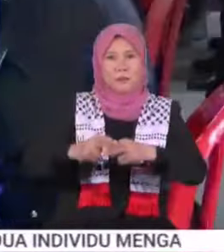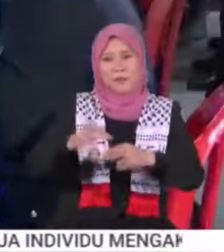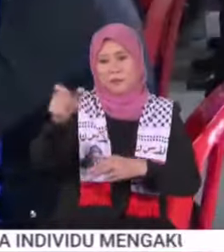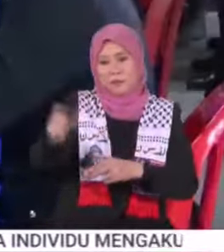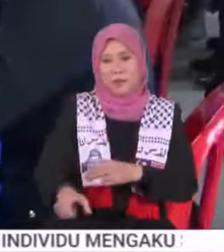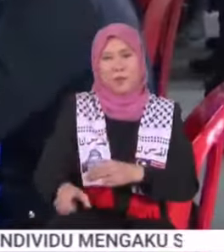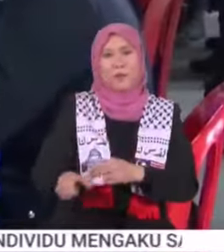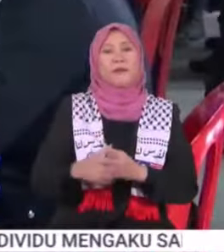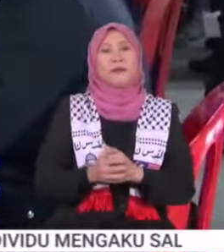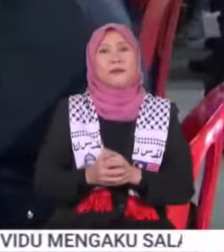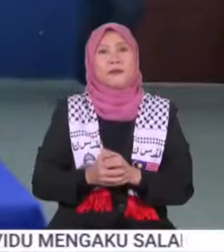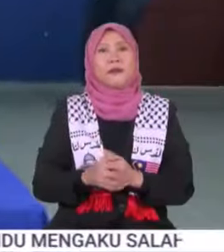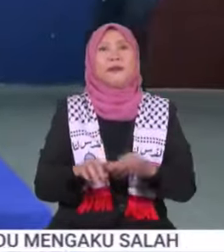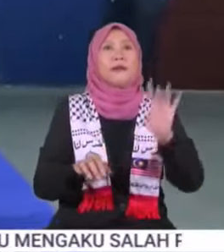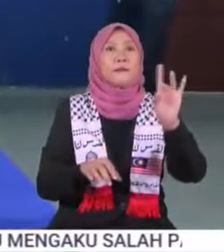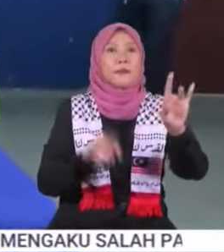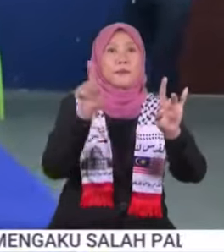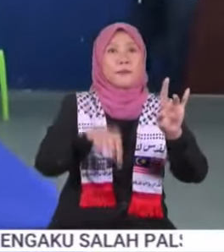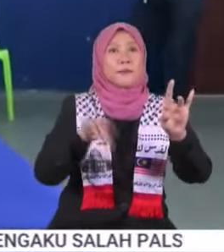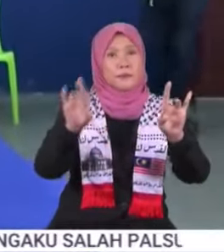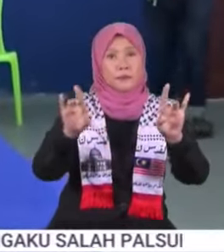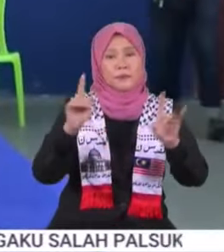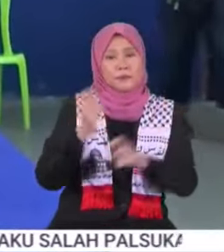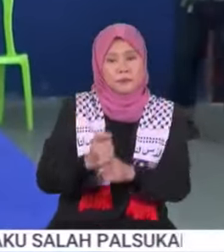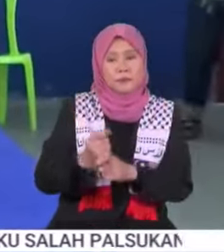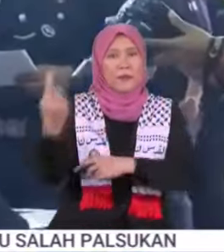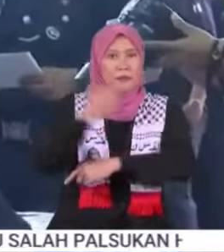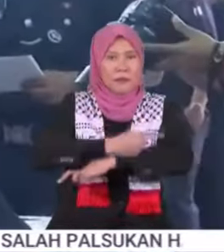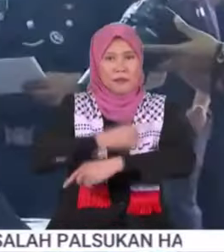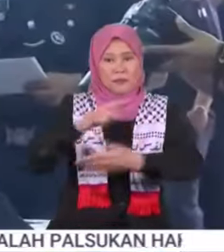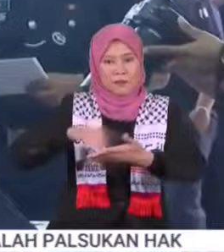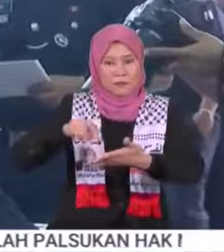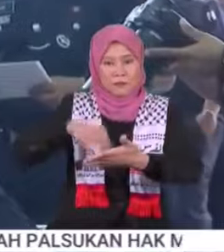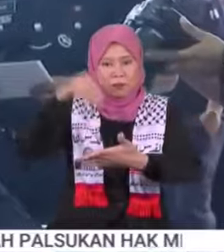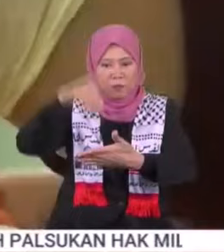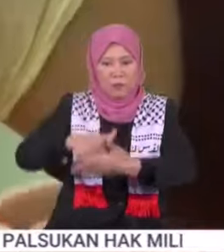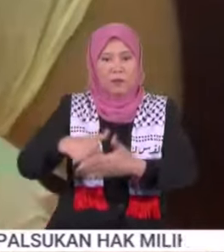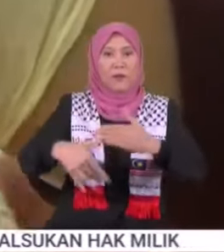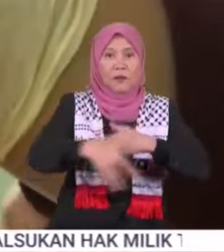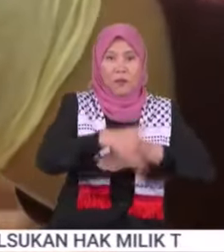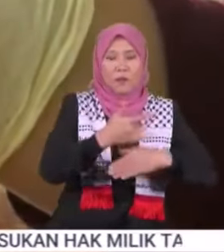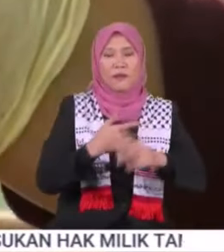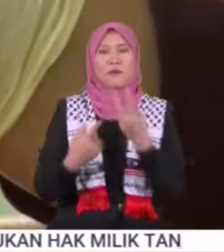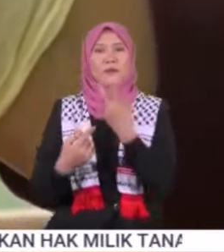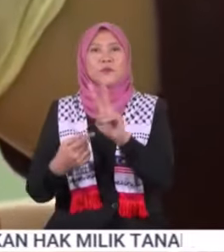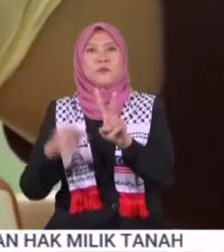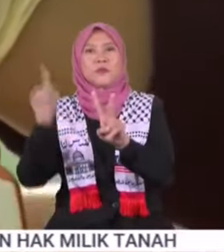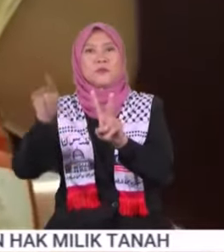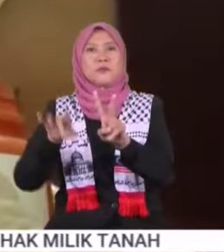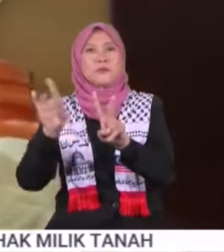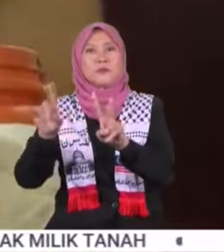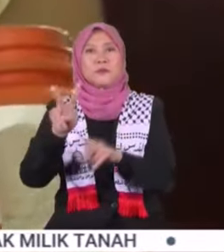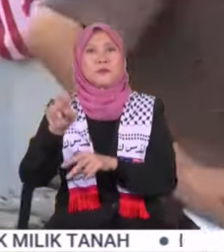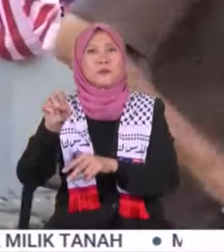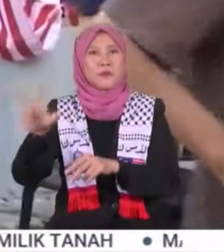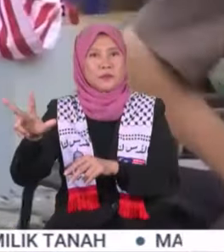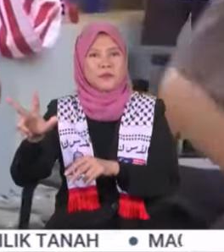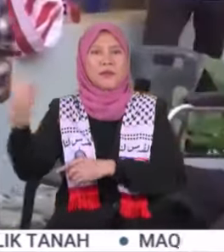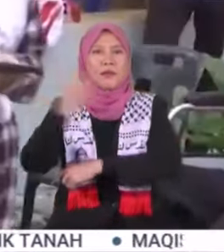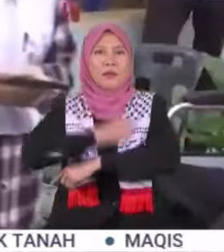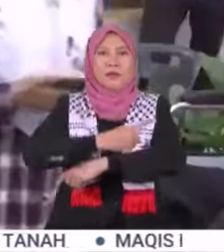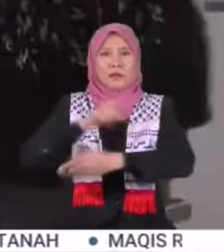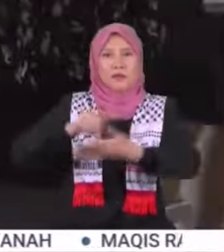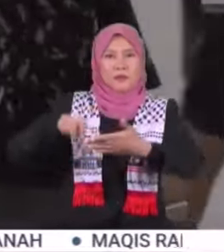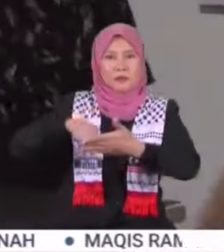calon. Manakala 8 Ogos ditetapkan hari pengundian awal dan 12 Ogos 2023 berlangsungnya